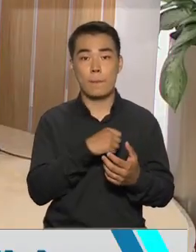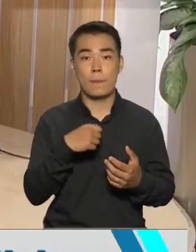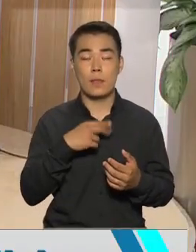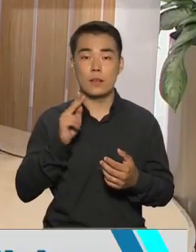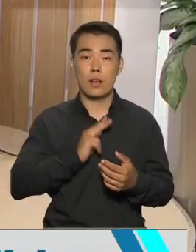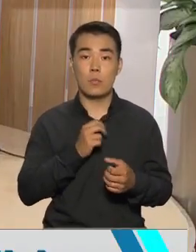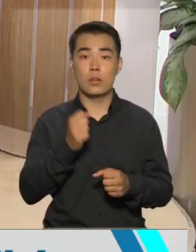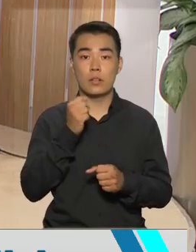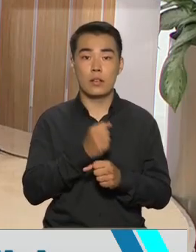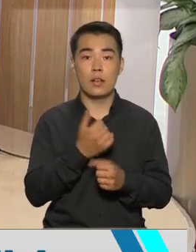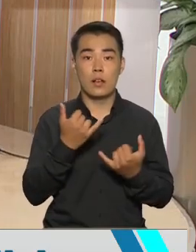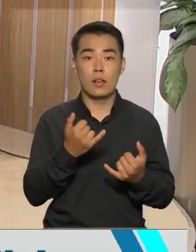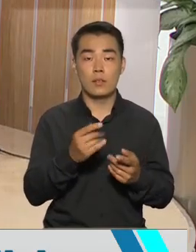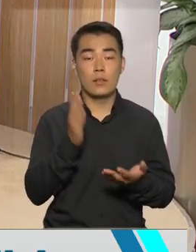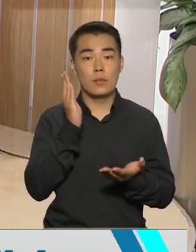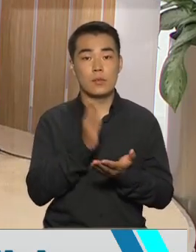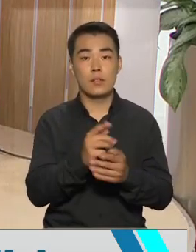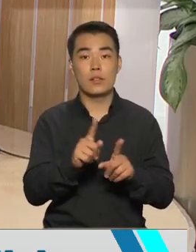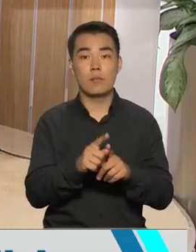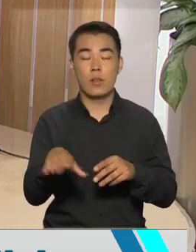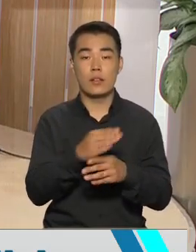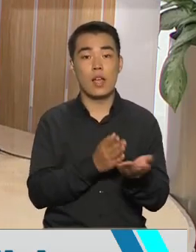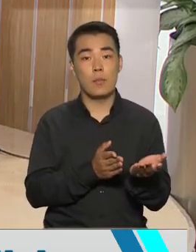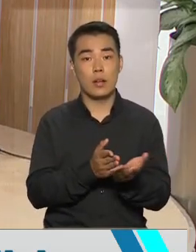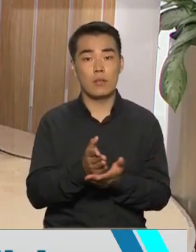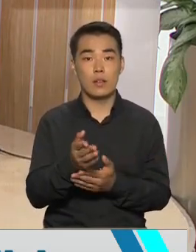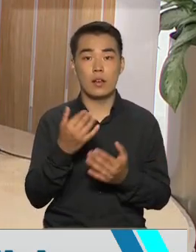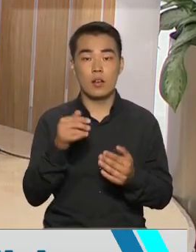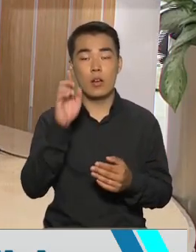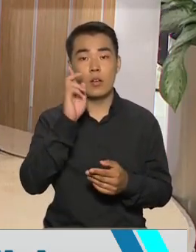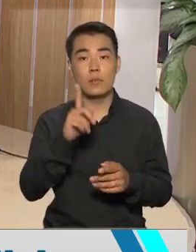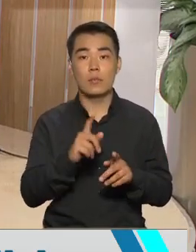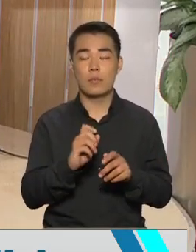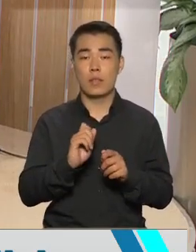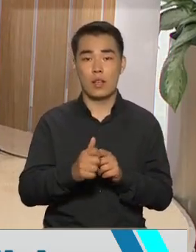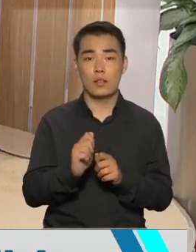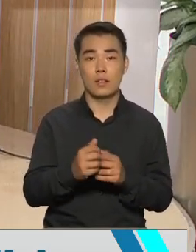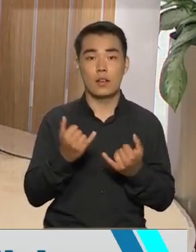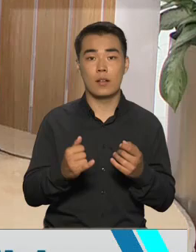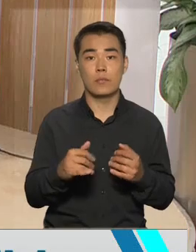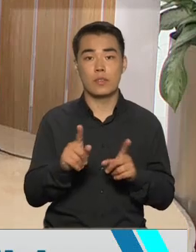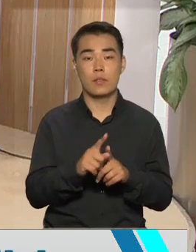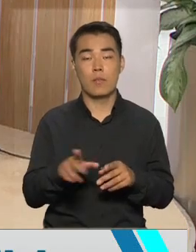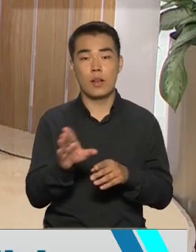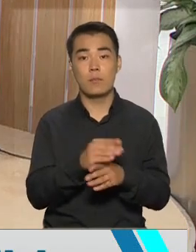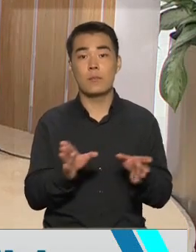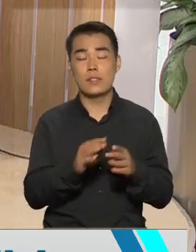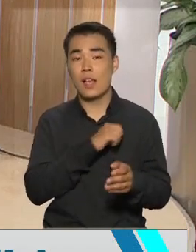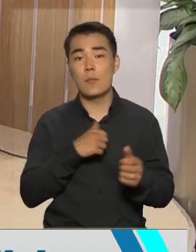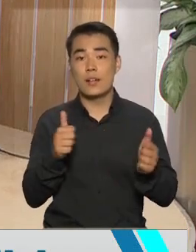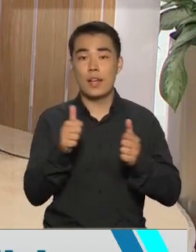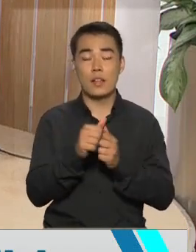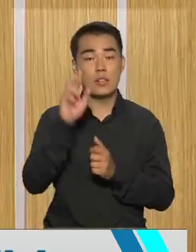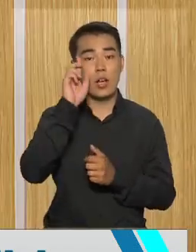бірге бір тарихымыз, бір маданиятымыз, бір тіліміз болып ең жақын